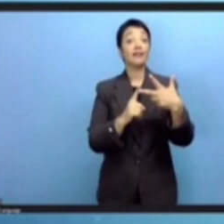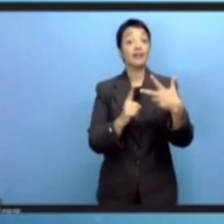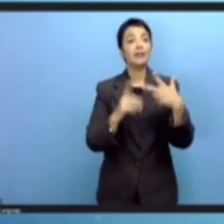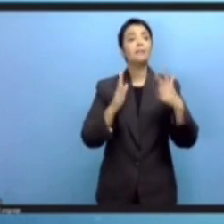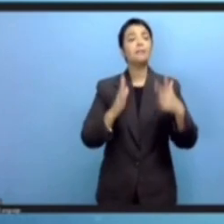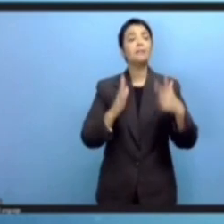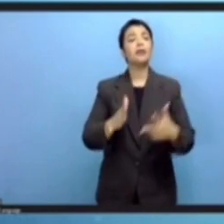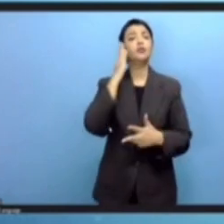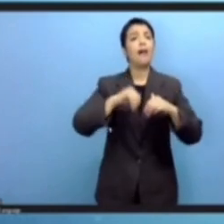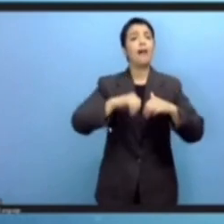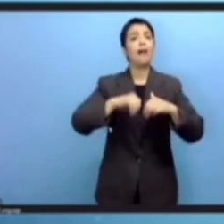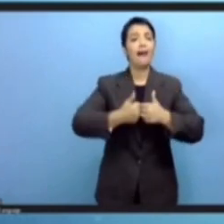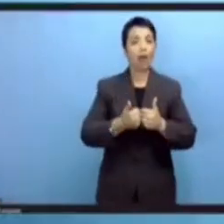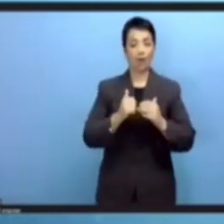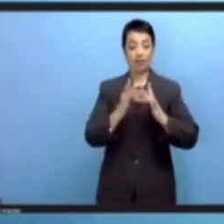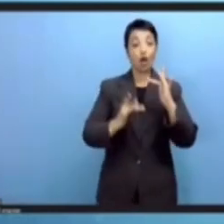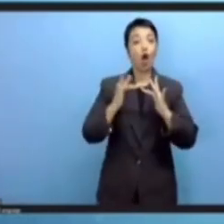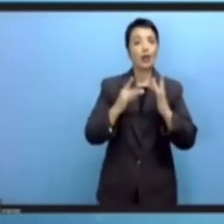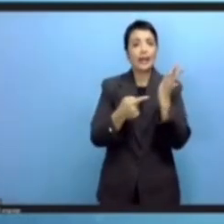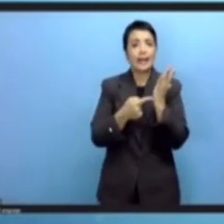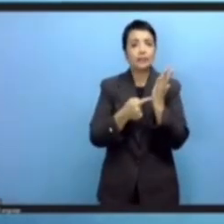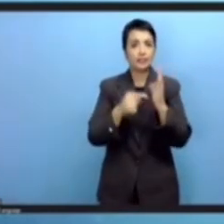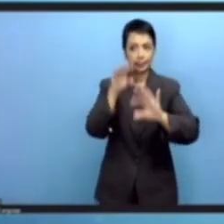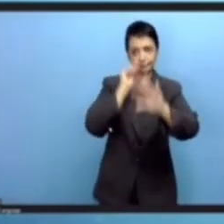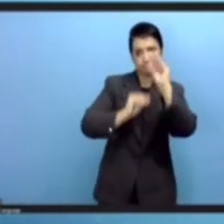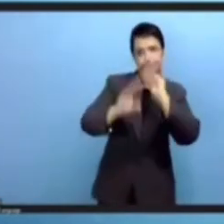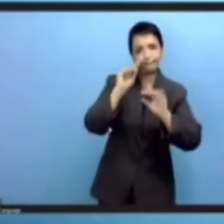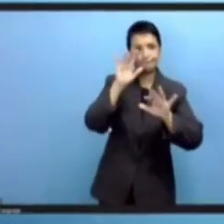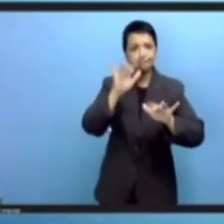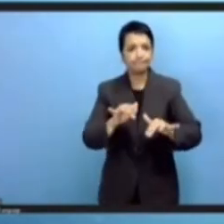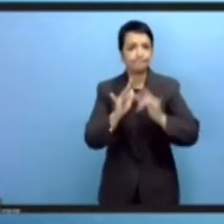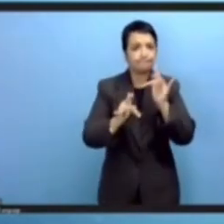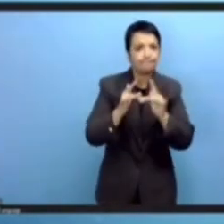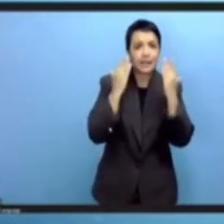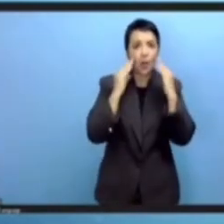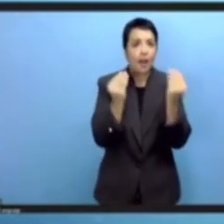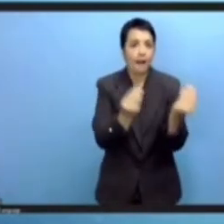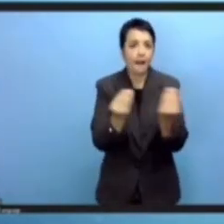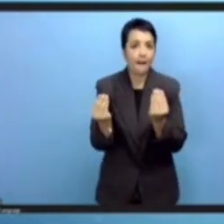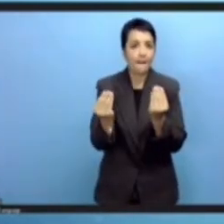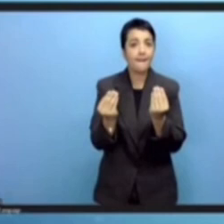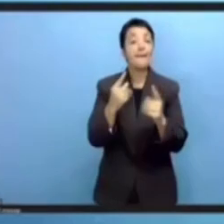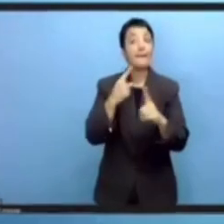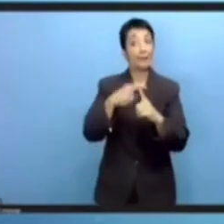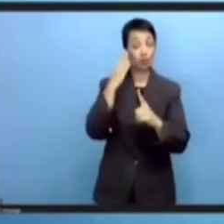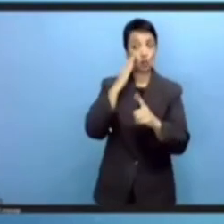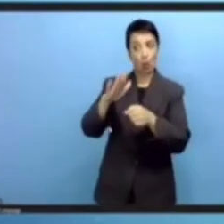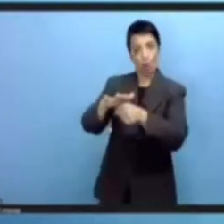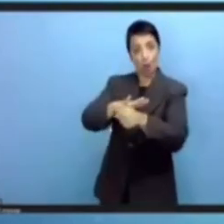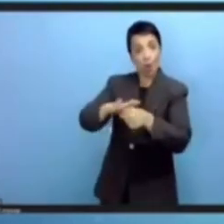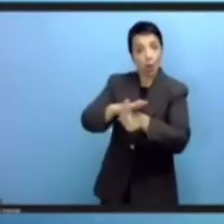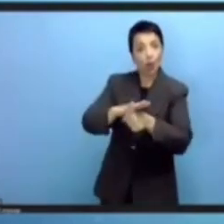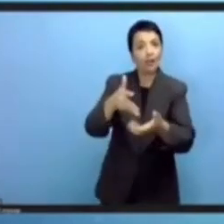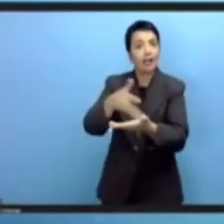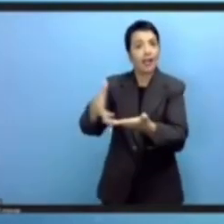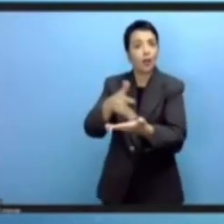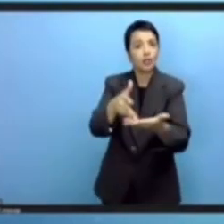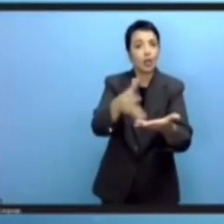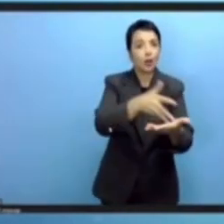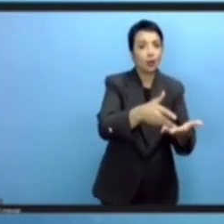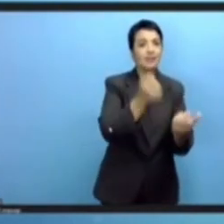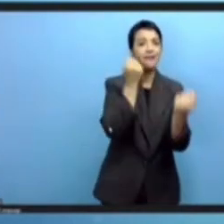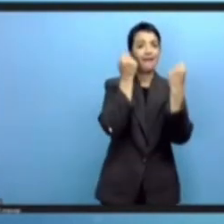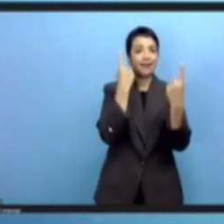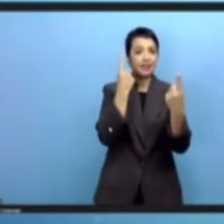données et aussi assurer l'alimentation en énergie électrique, créer aussi du contenu dans les